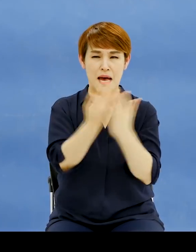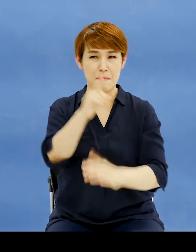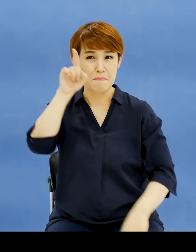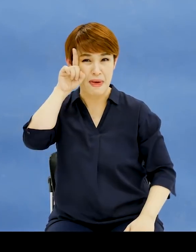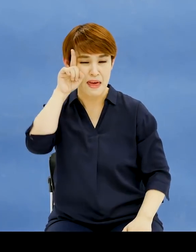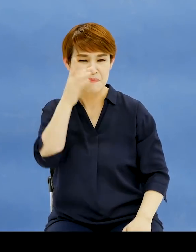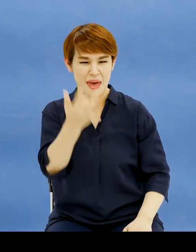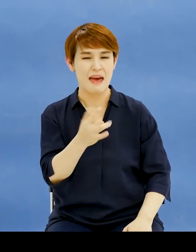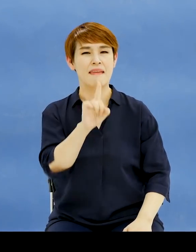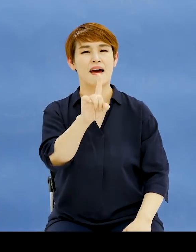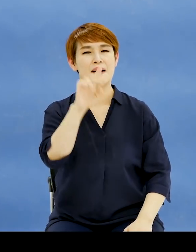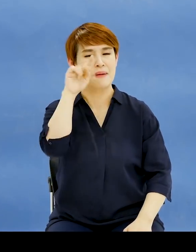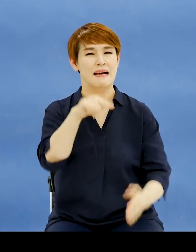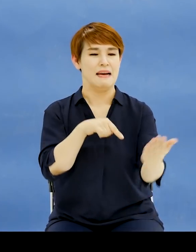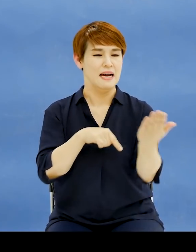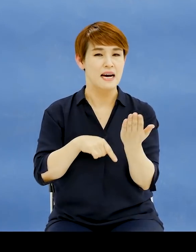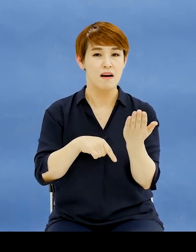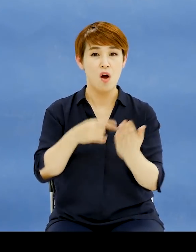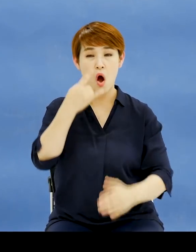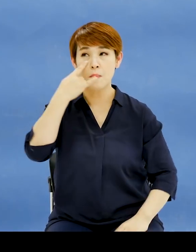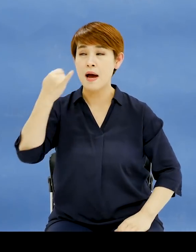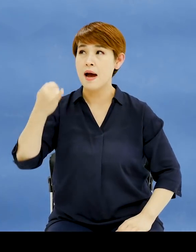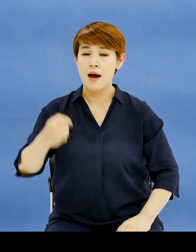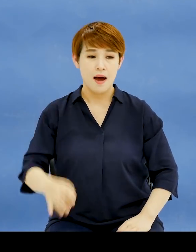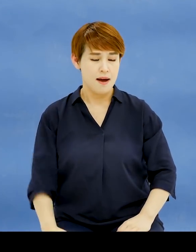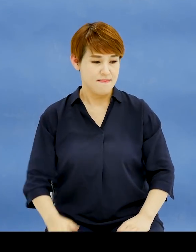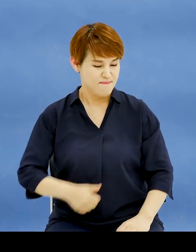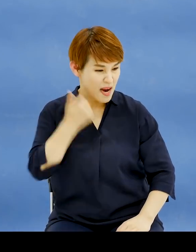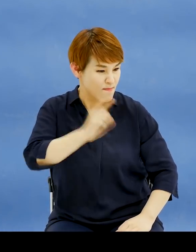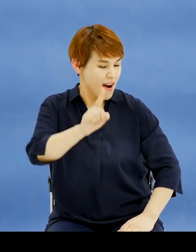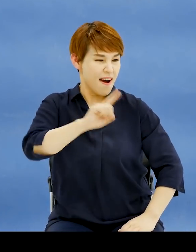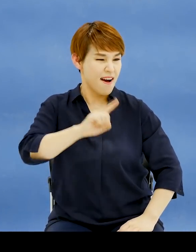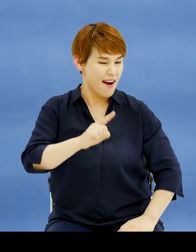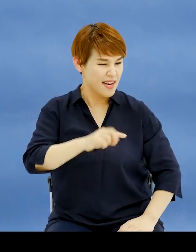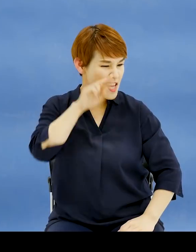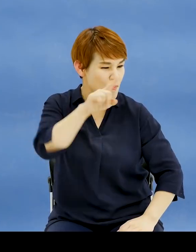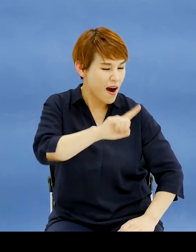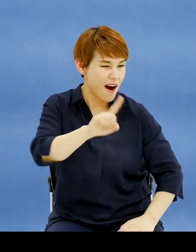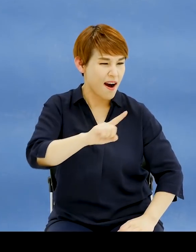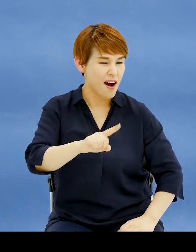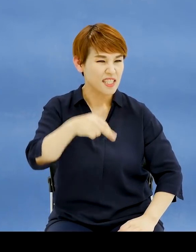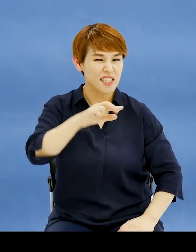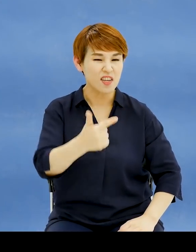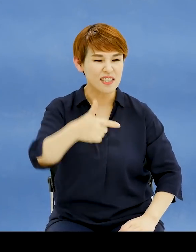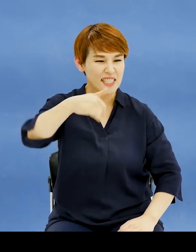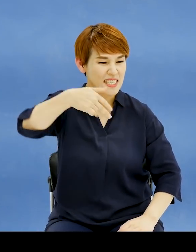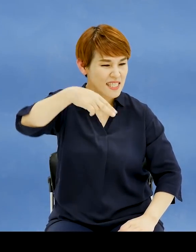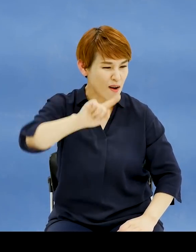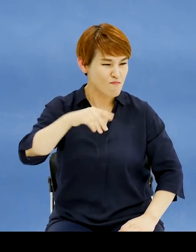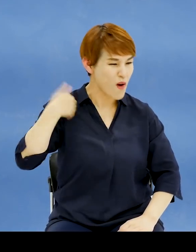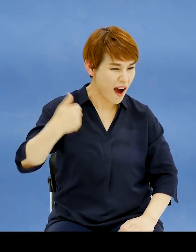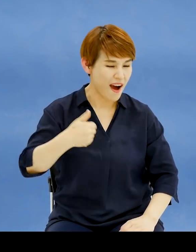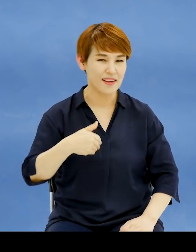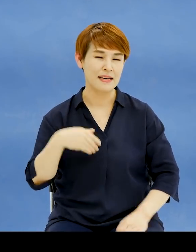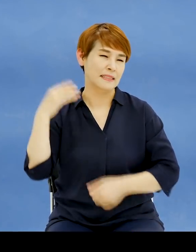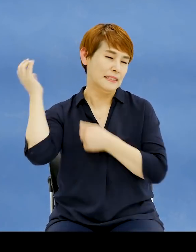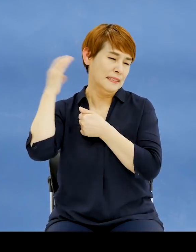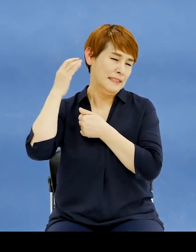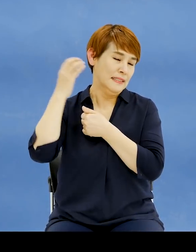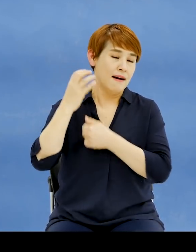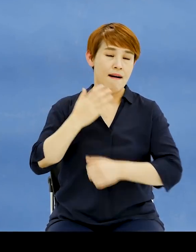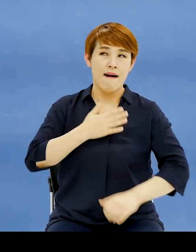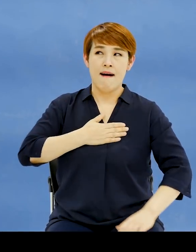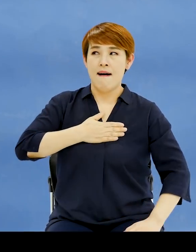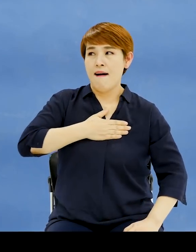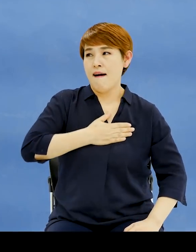아, 다 맞았는데 하나 딱 틀린. 네, 그날은 그래서 저희 어머님이 엄청 혼내시면서 예. 어떻게 전치사도 모르느냐